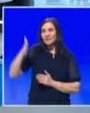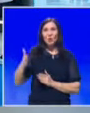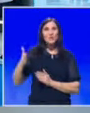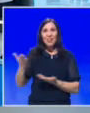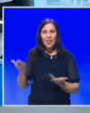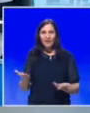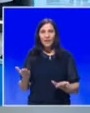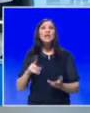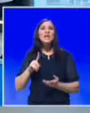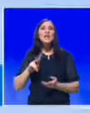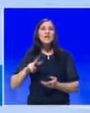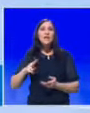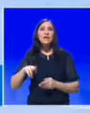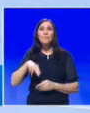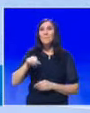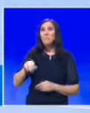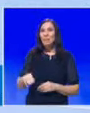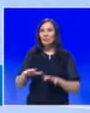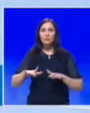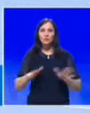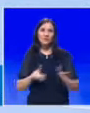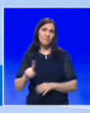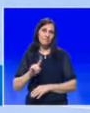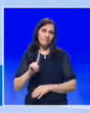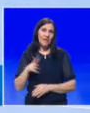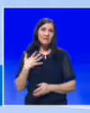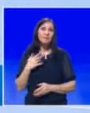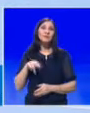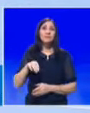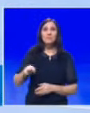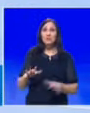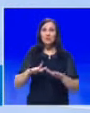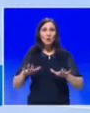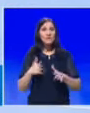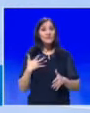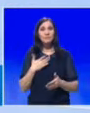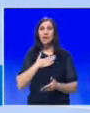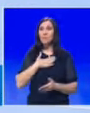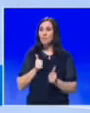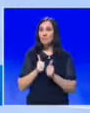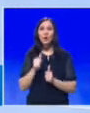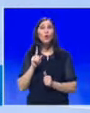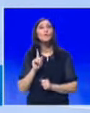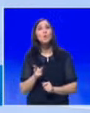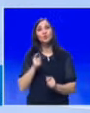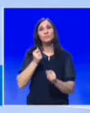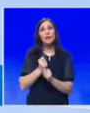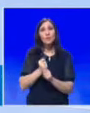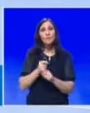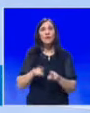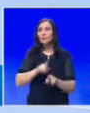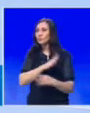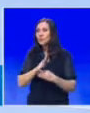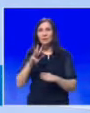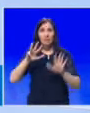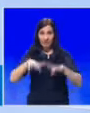в патова ситуация. Ние искаме да имаме партньор, с който да можем да работим и както последните 9 месеца реализирахме много смислени реформи